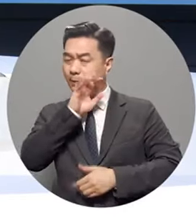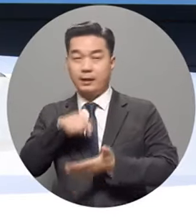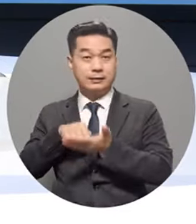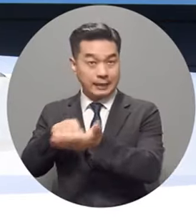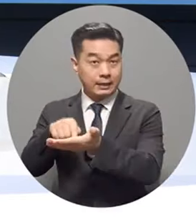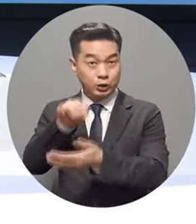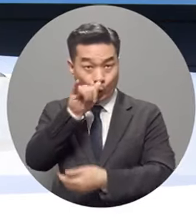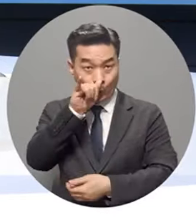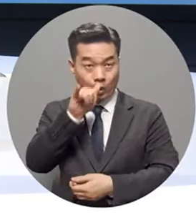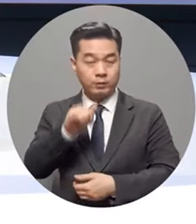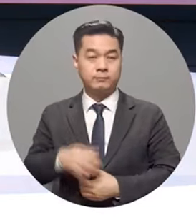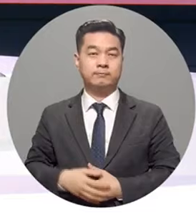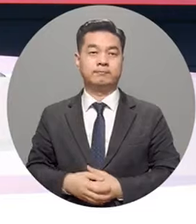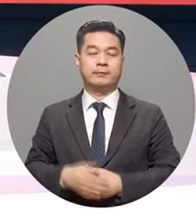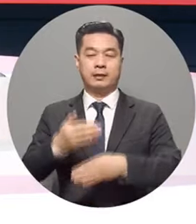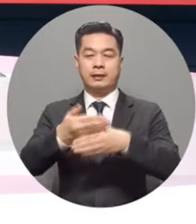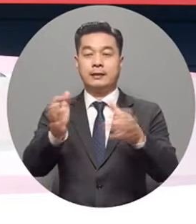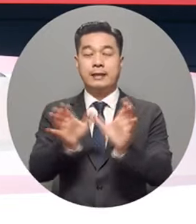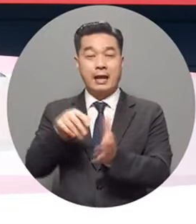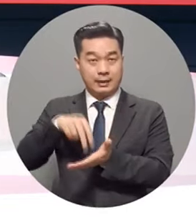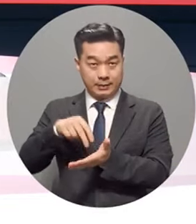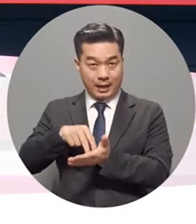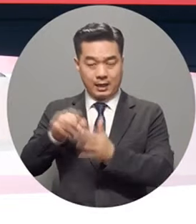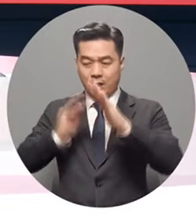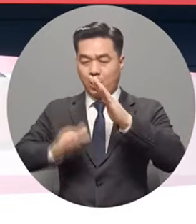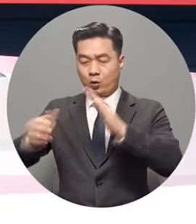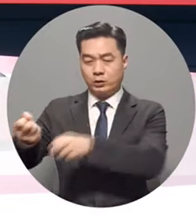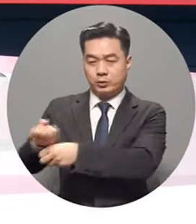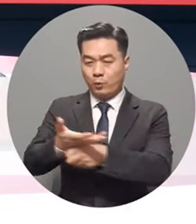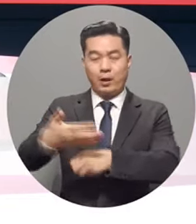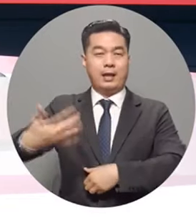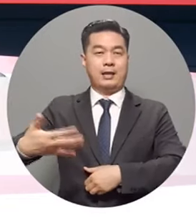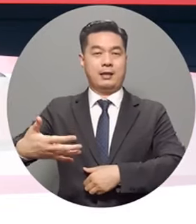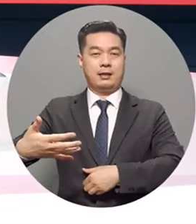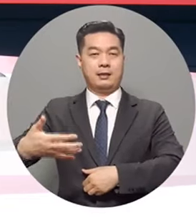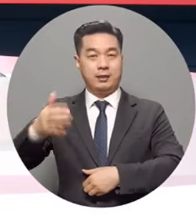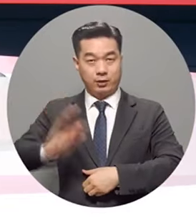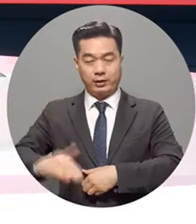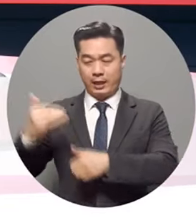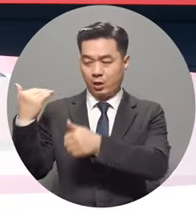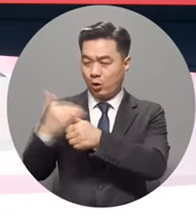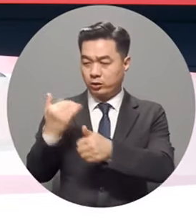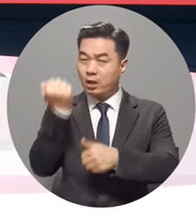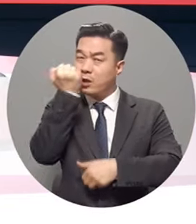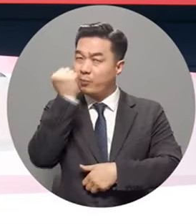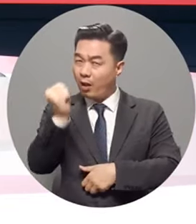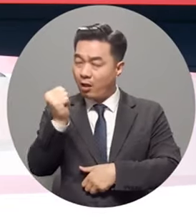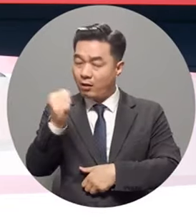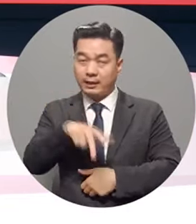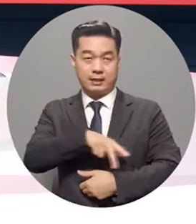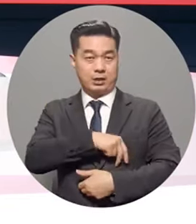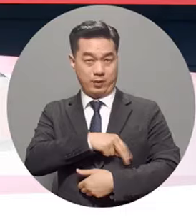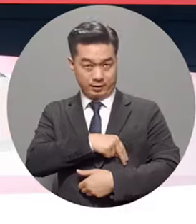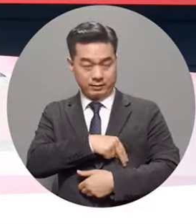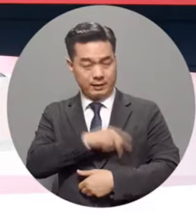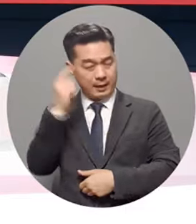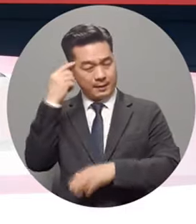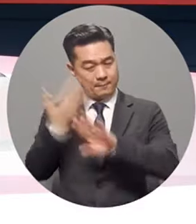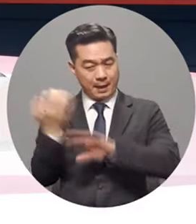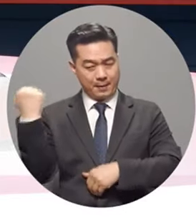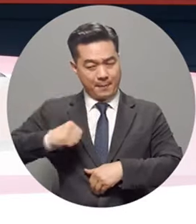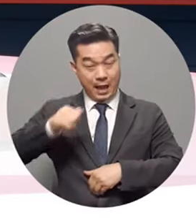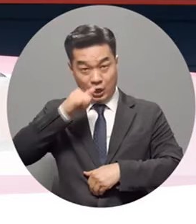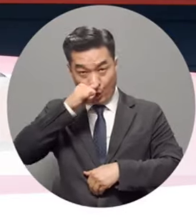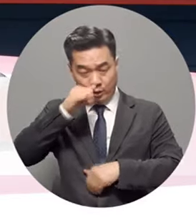나섰습니다. 당 차원의 공식 통보는 아직 시작되지 않았지만 컷오프 대상에 속한 의원들의 반발 기류가 감지되면서